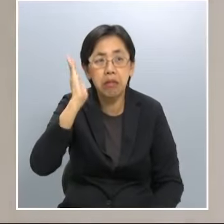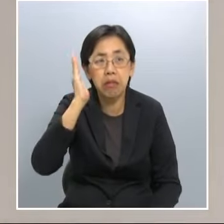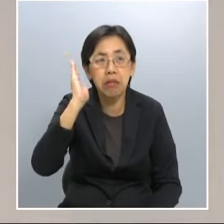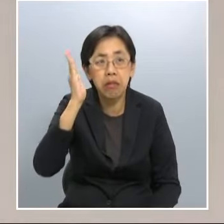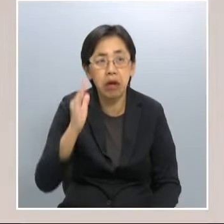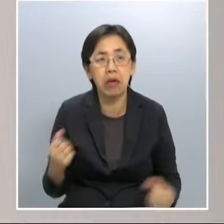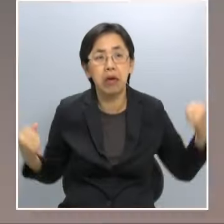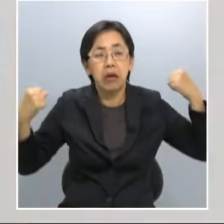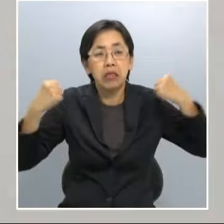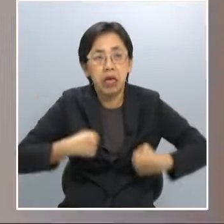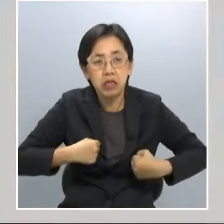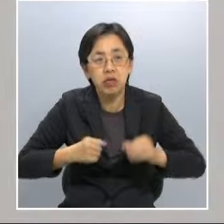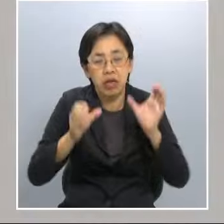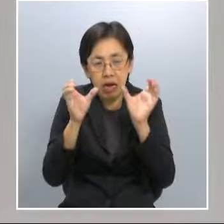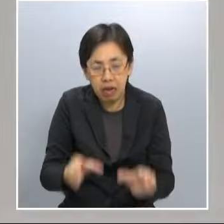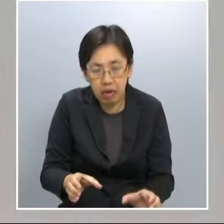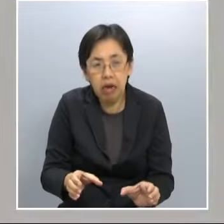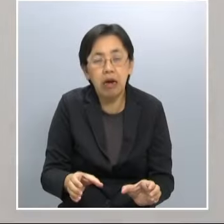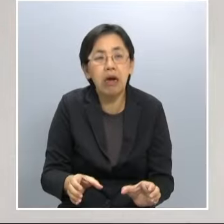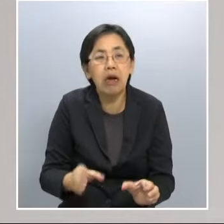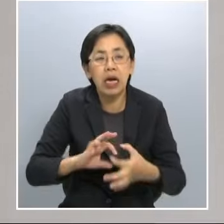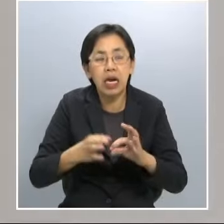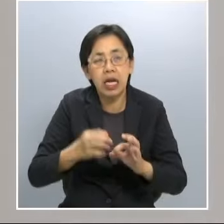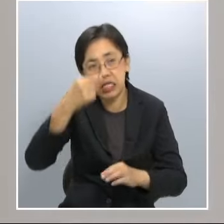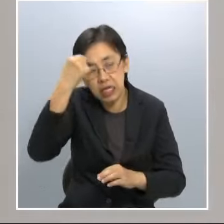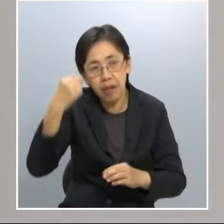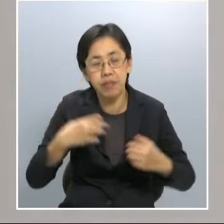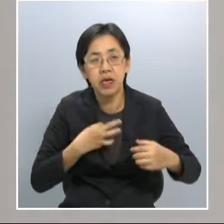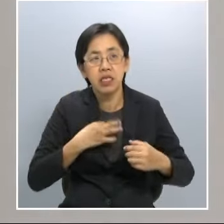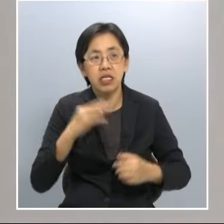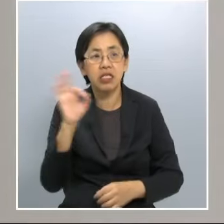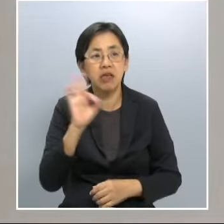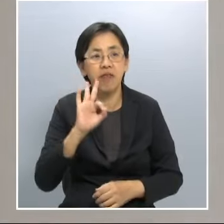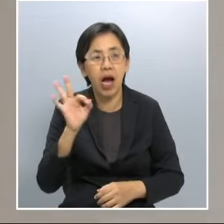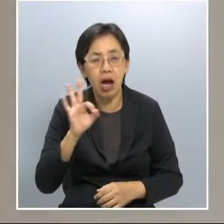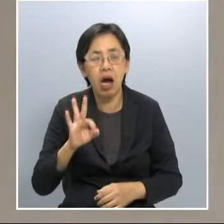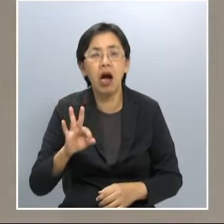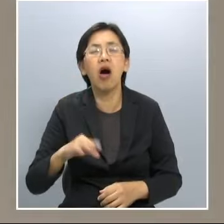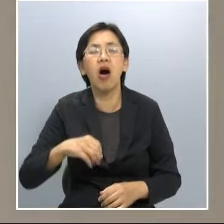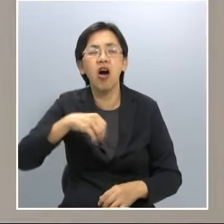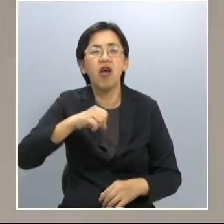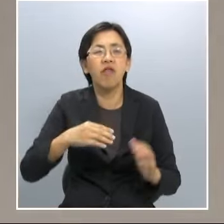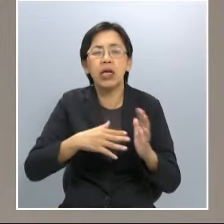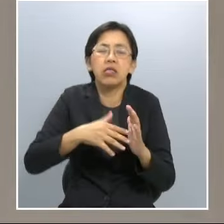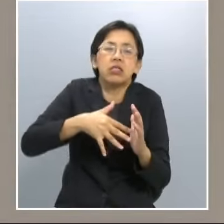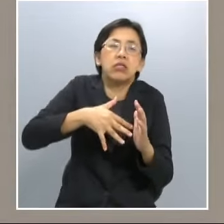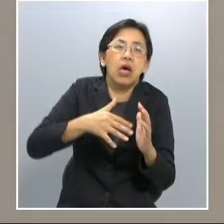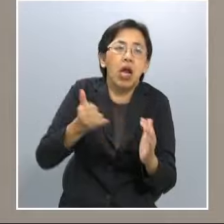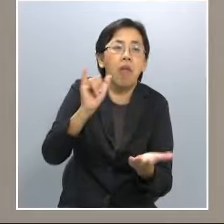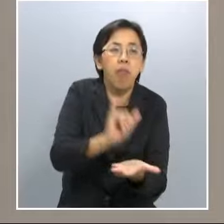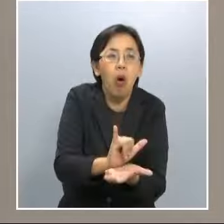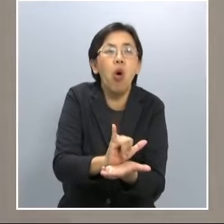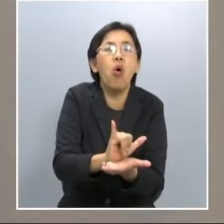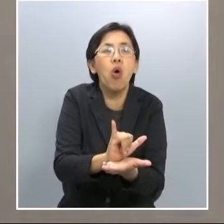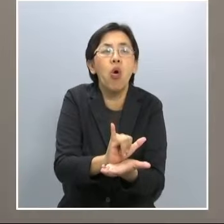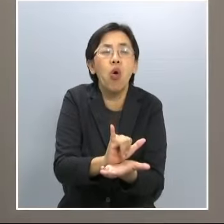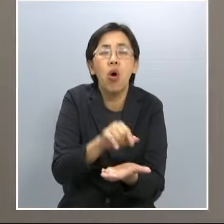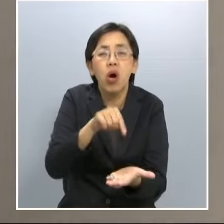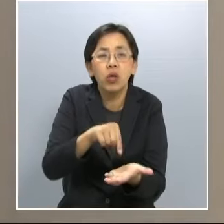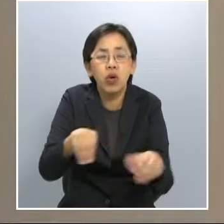ส่ชุดวอร์มกางเกงดำเสื้อสีฟ้าถูกไฟฟ้าช็อตนอนนิ่งอยู่ติดกับ